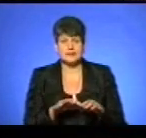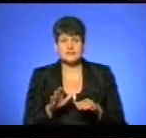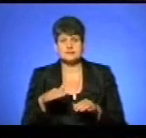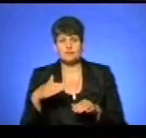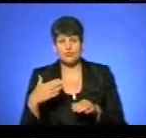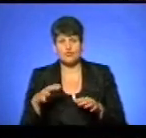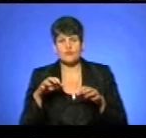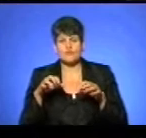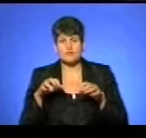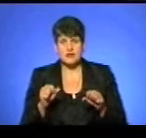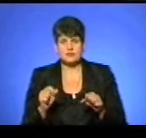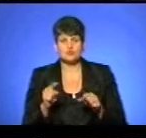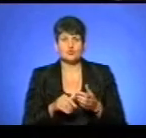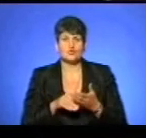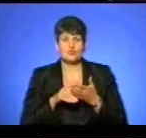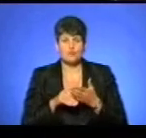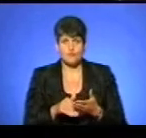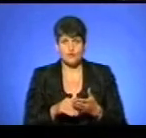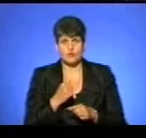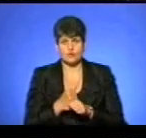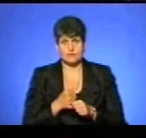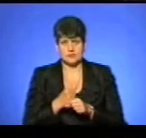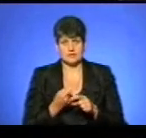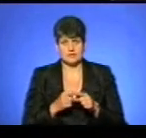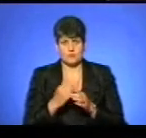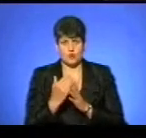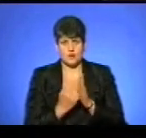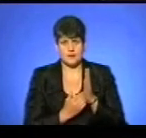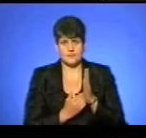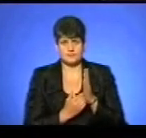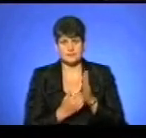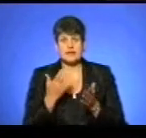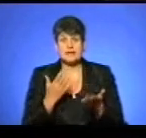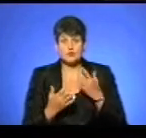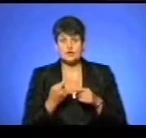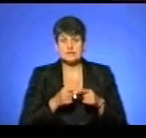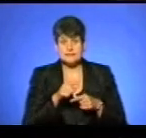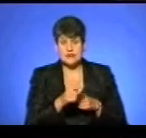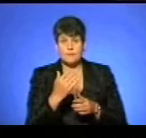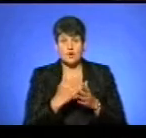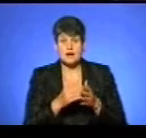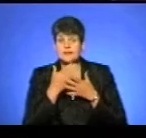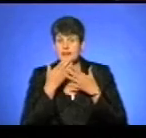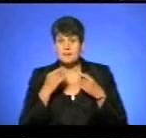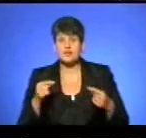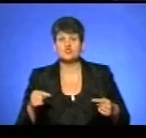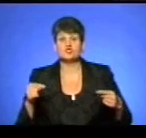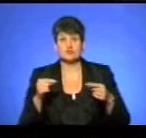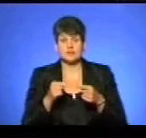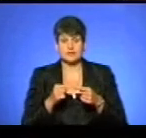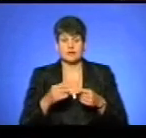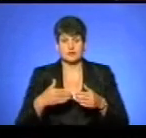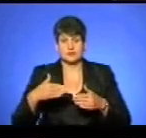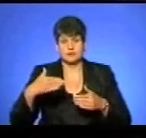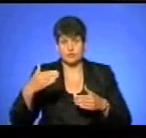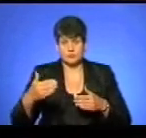влади щодо допомоги втіленню тої програми. Тобто, якщо та програма не буде мати чітких кроків її